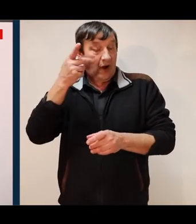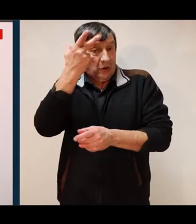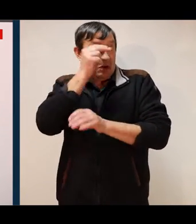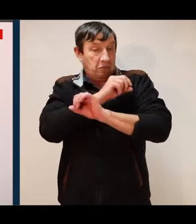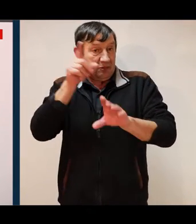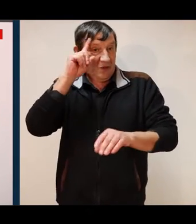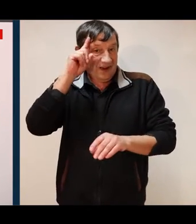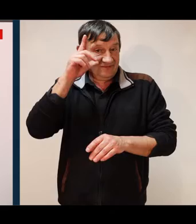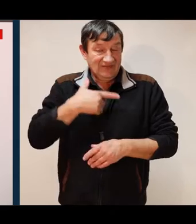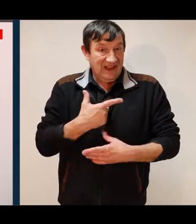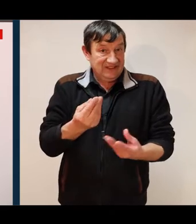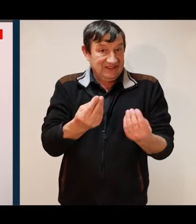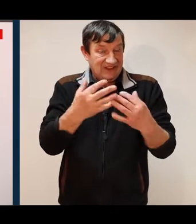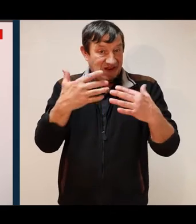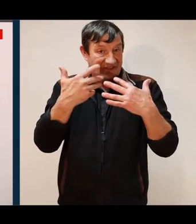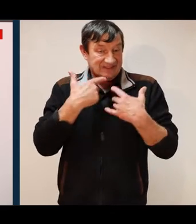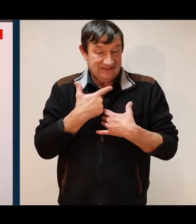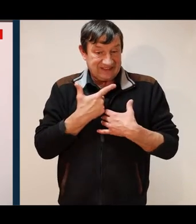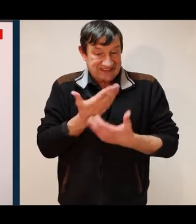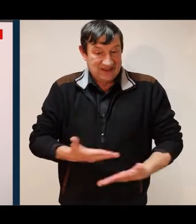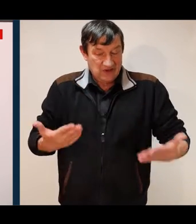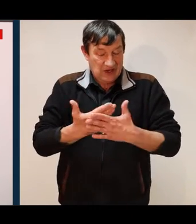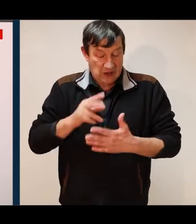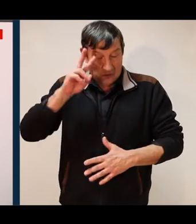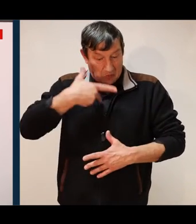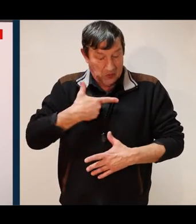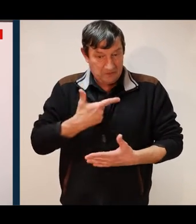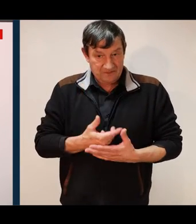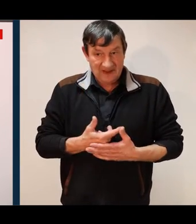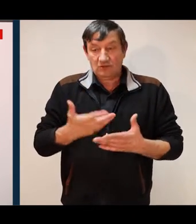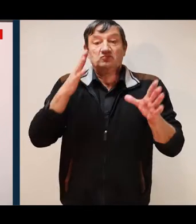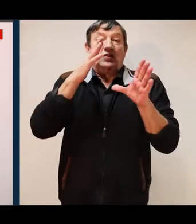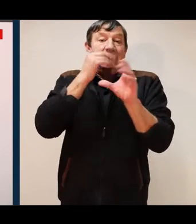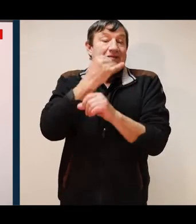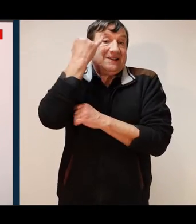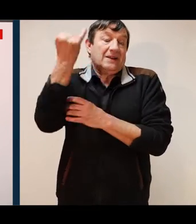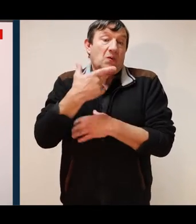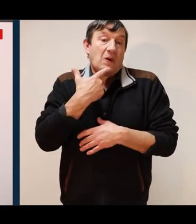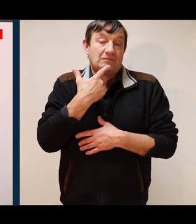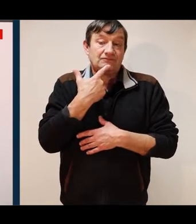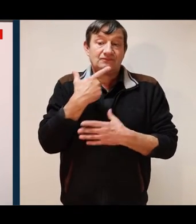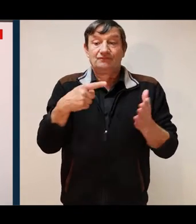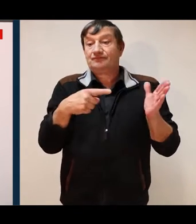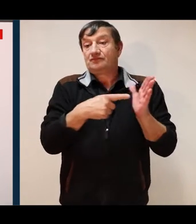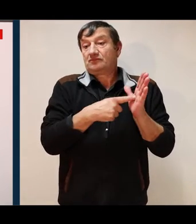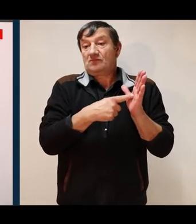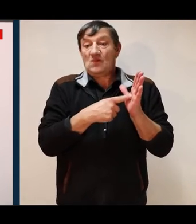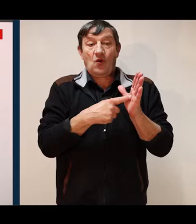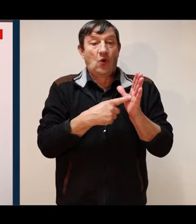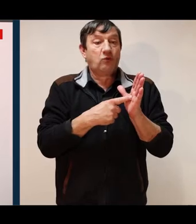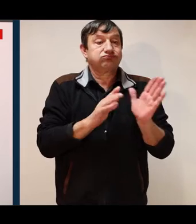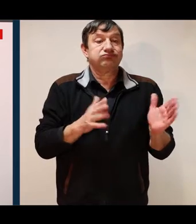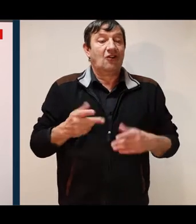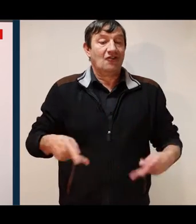qui peut être assez inspirant pour savoir où vous en êtes. Si je résume un petit peu l'idée. Quand on est dans sa